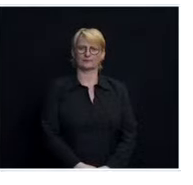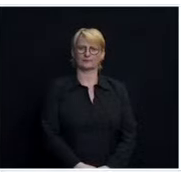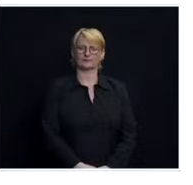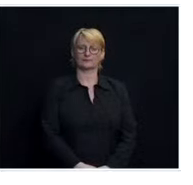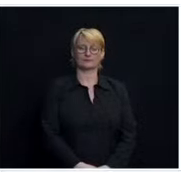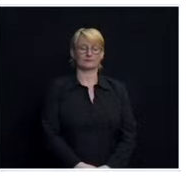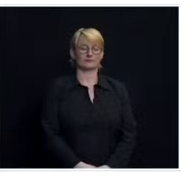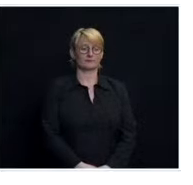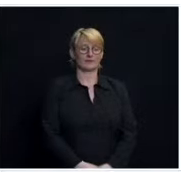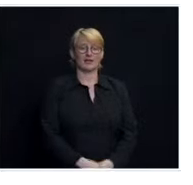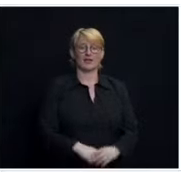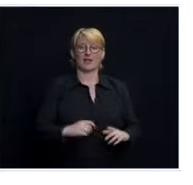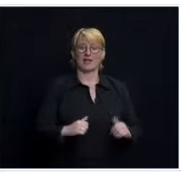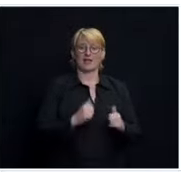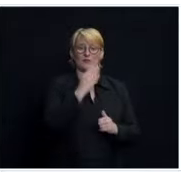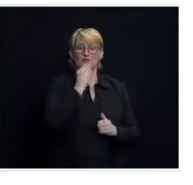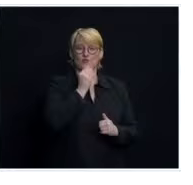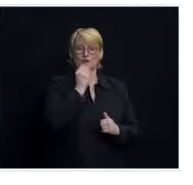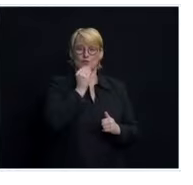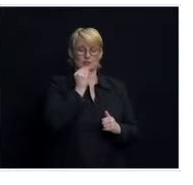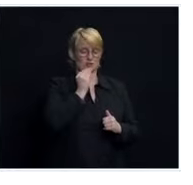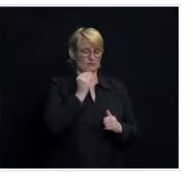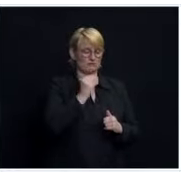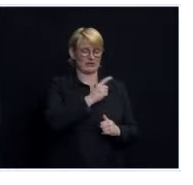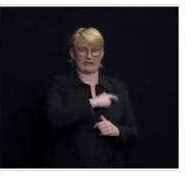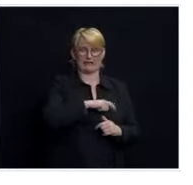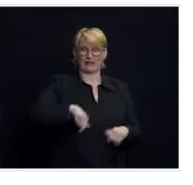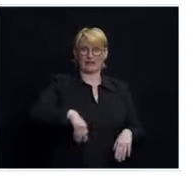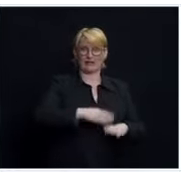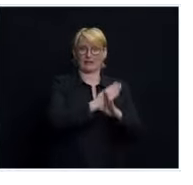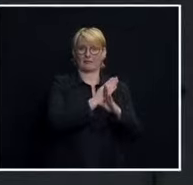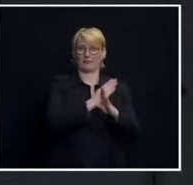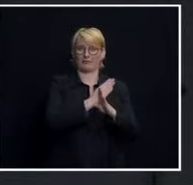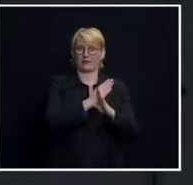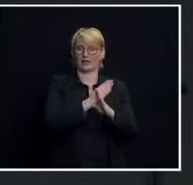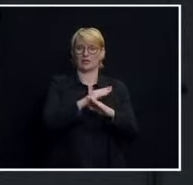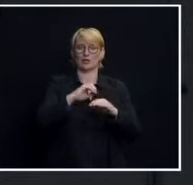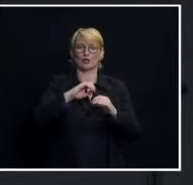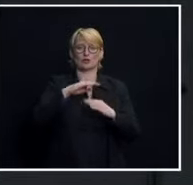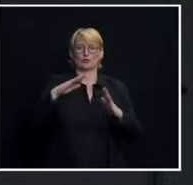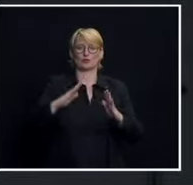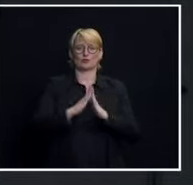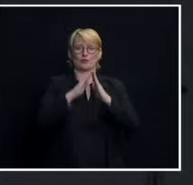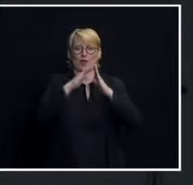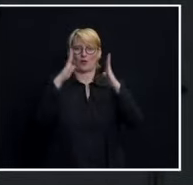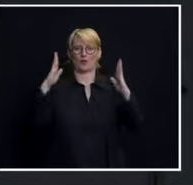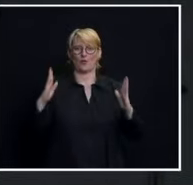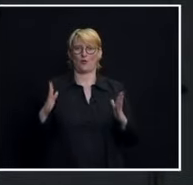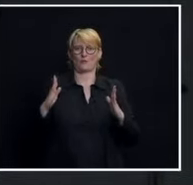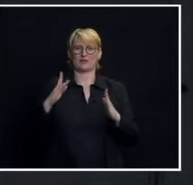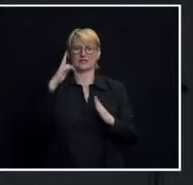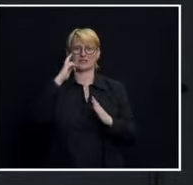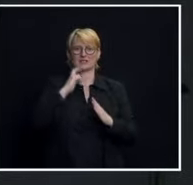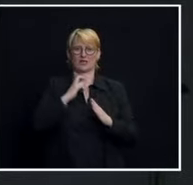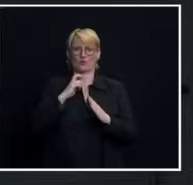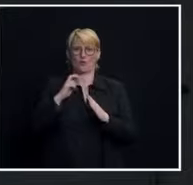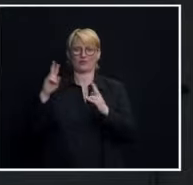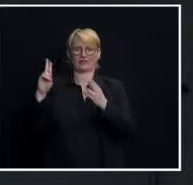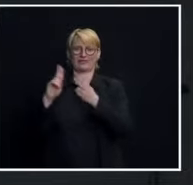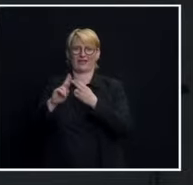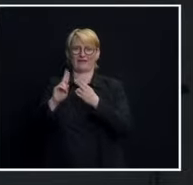Jüdisches Leben von der Kinderkrippe bis zur Synagoge, bis zum Seniorentreff. Es kann seit Jahren schon nur unter